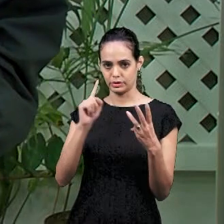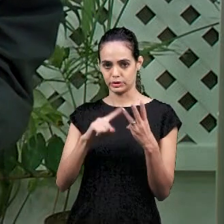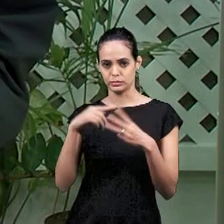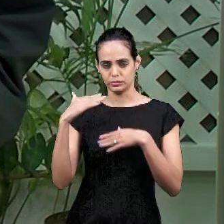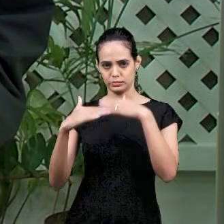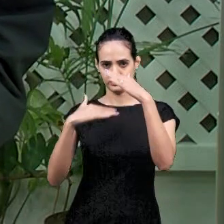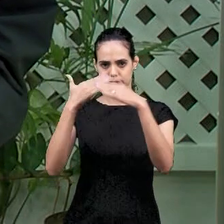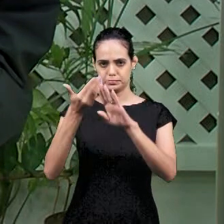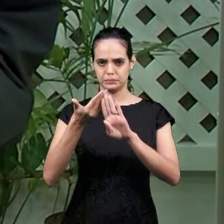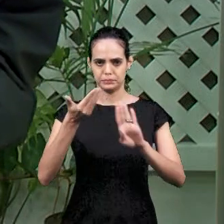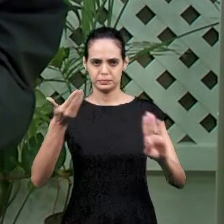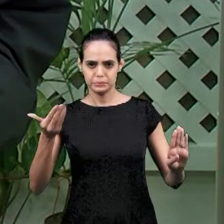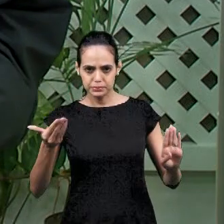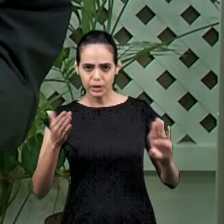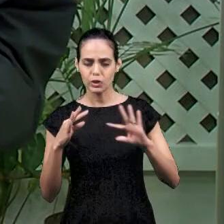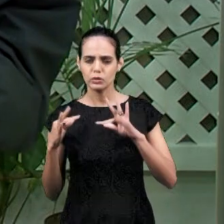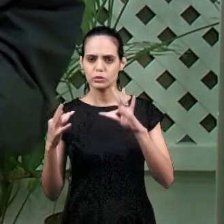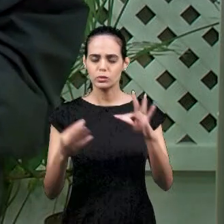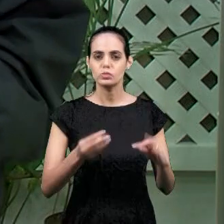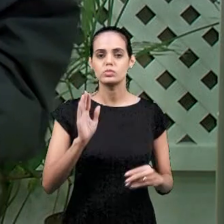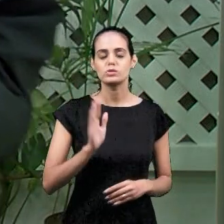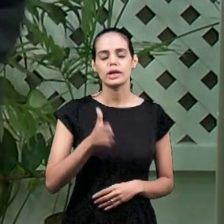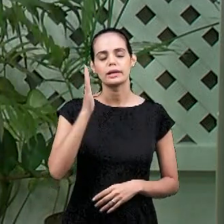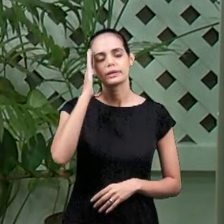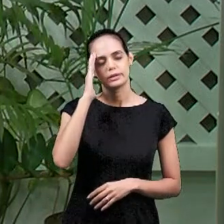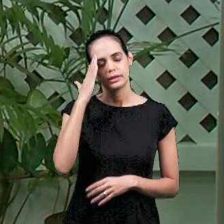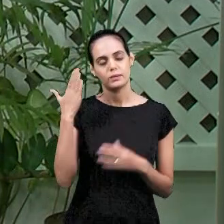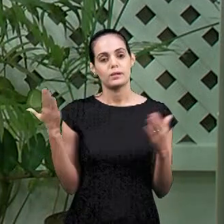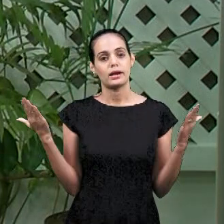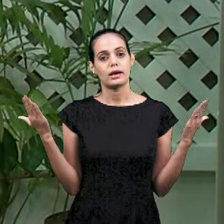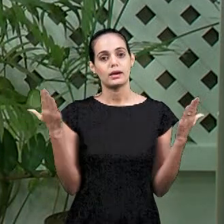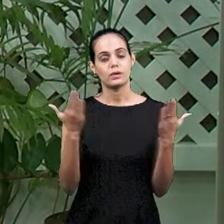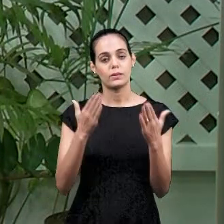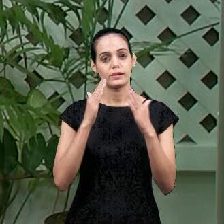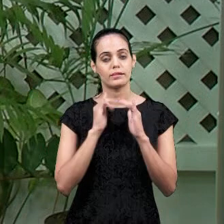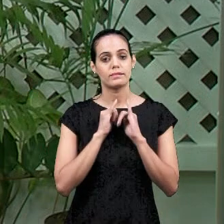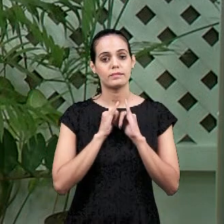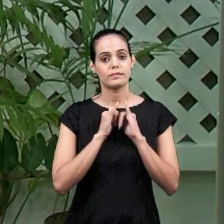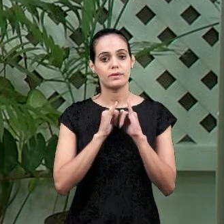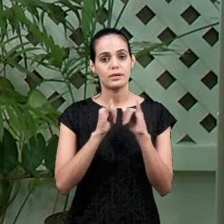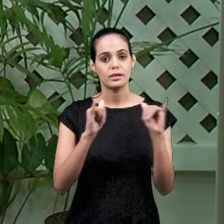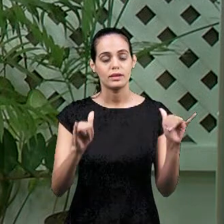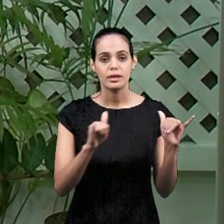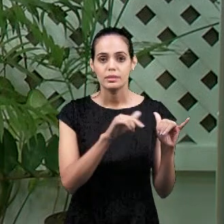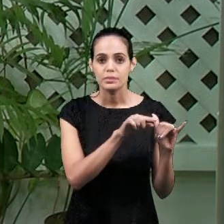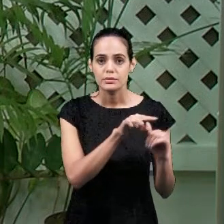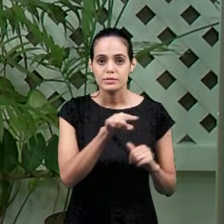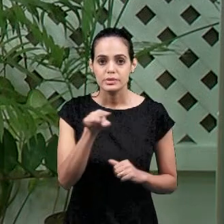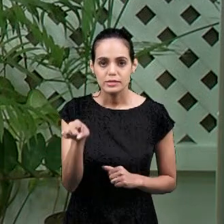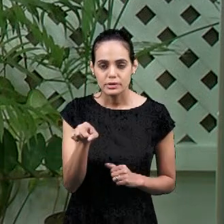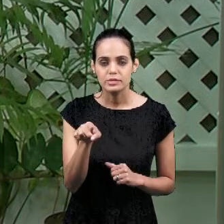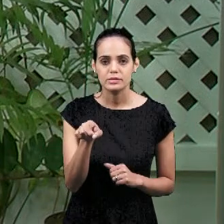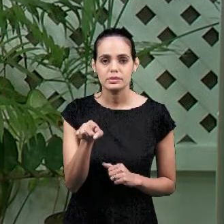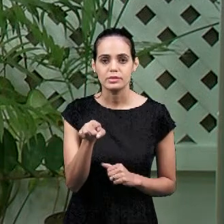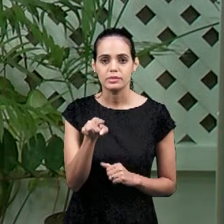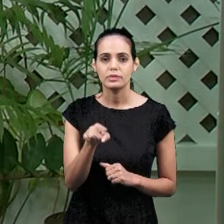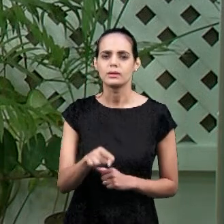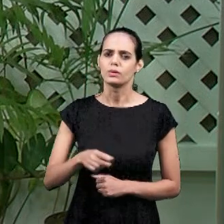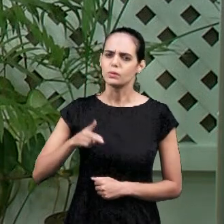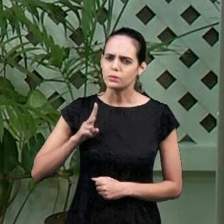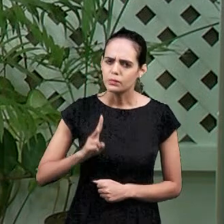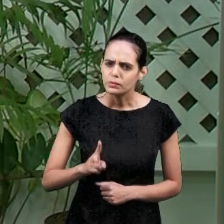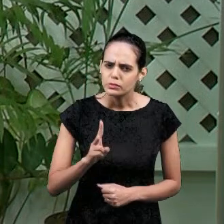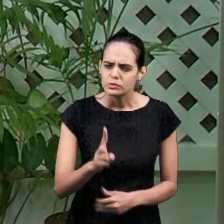la question d'élection, appel et sanctification, j'ai déjà dit, tous ont déjà compris. Notre parole finale est celle-ci. Mes